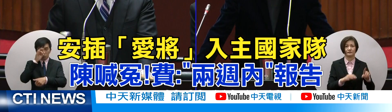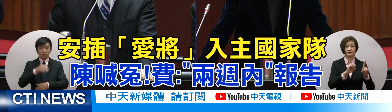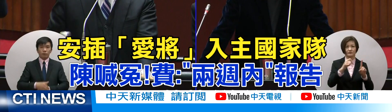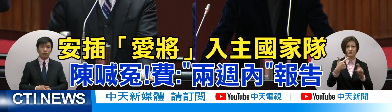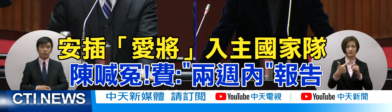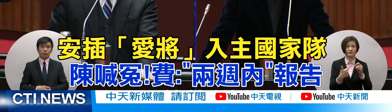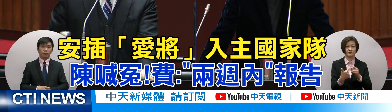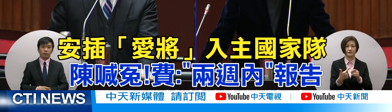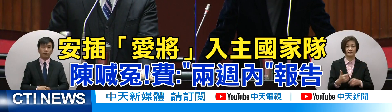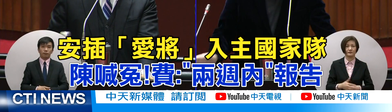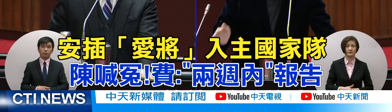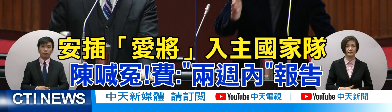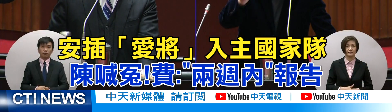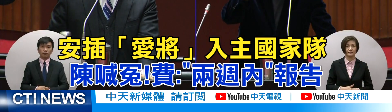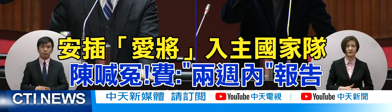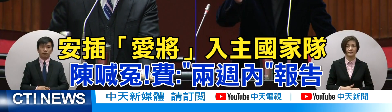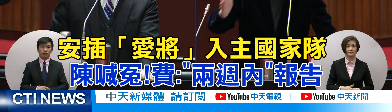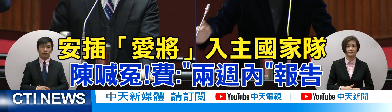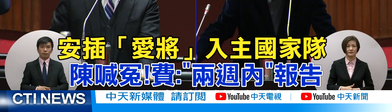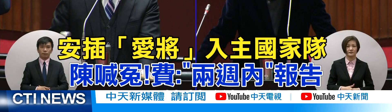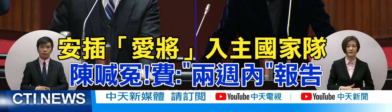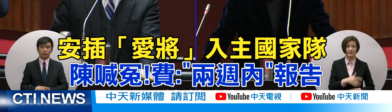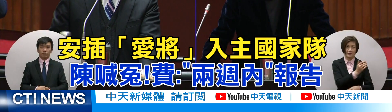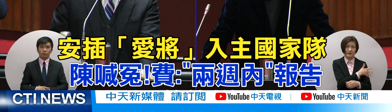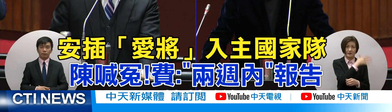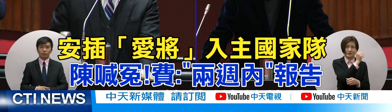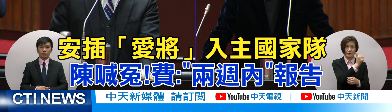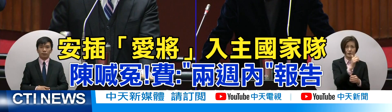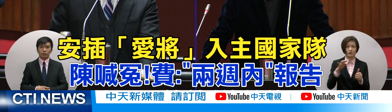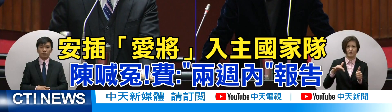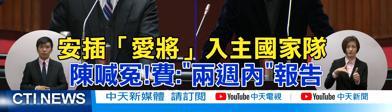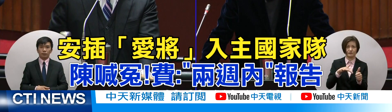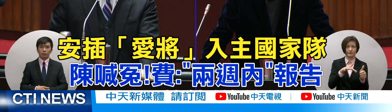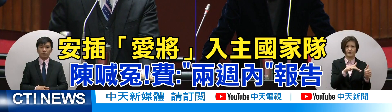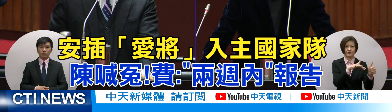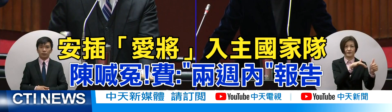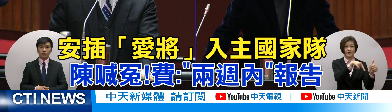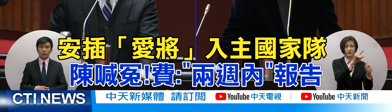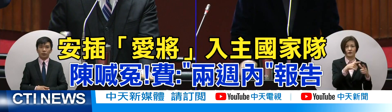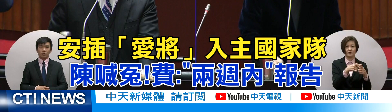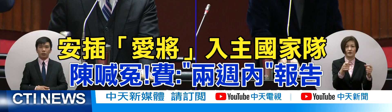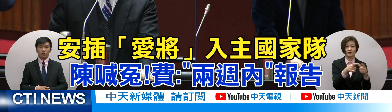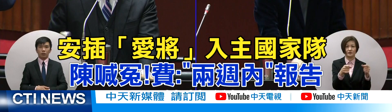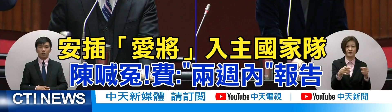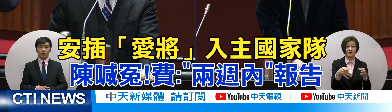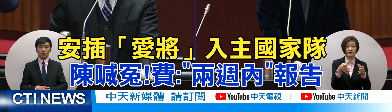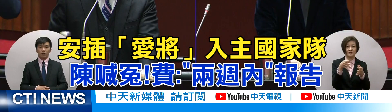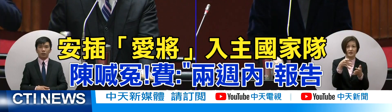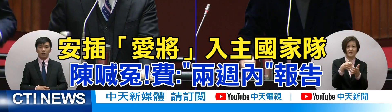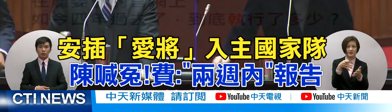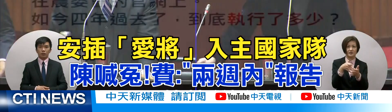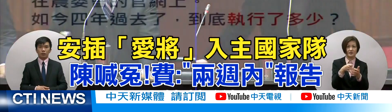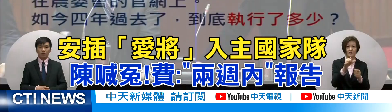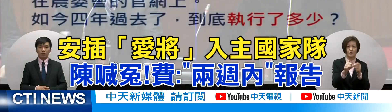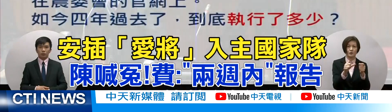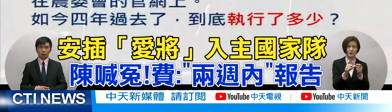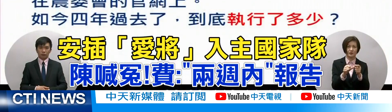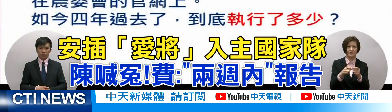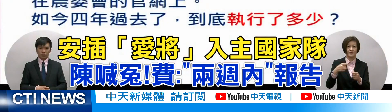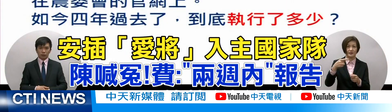2006年，陈主委带队到日本签了一个5年的100亿的